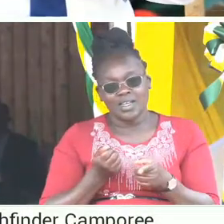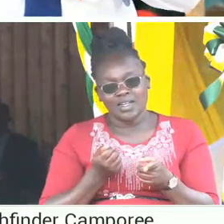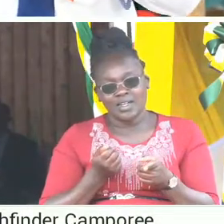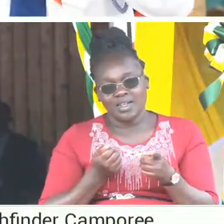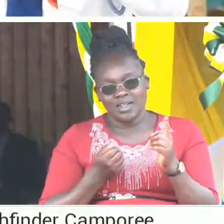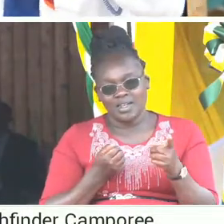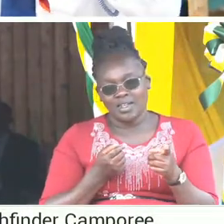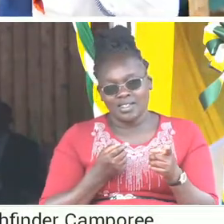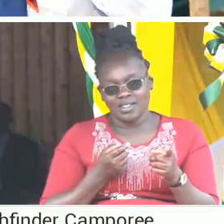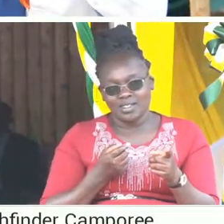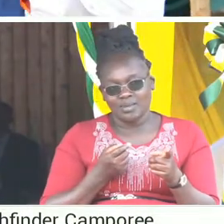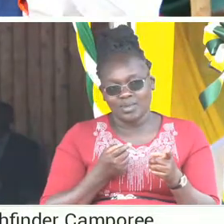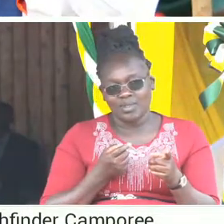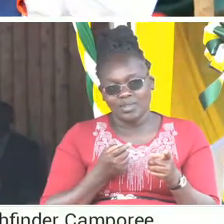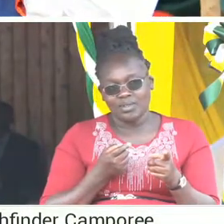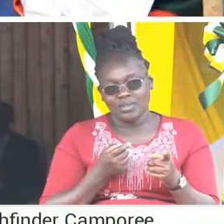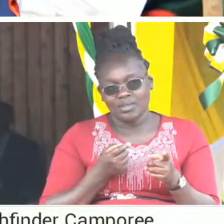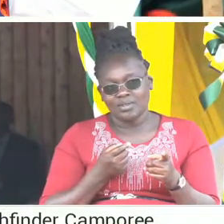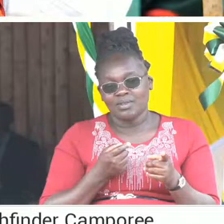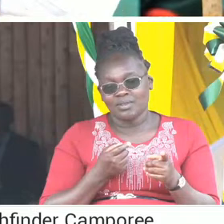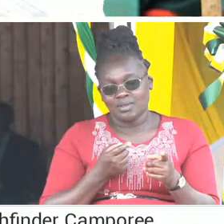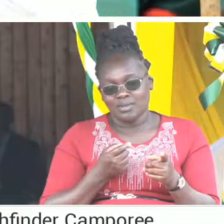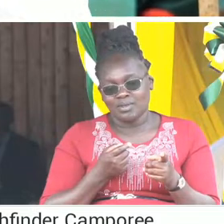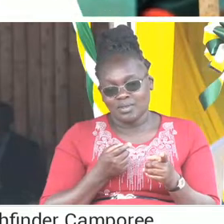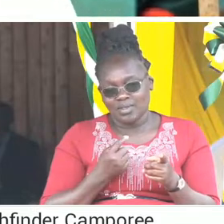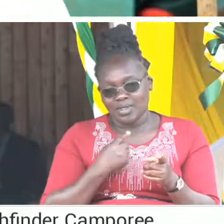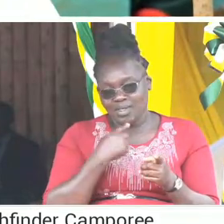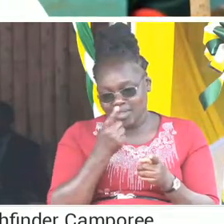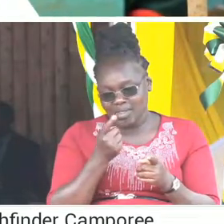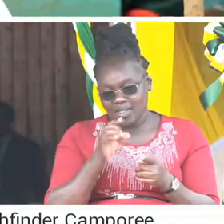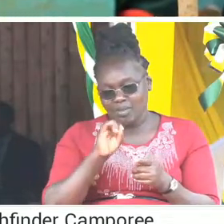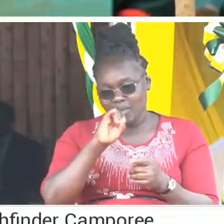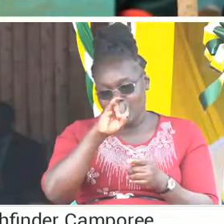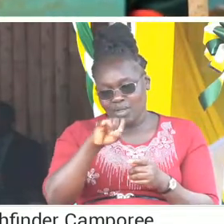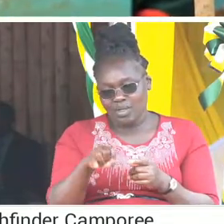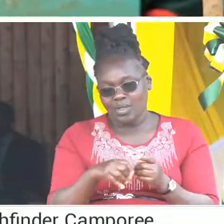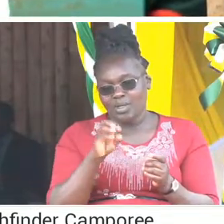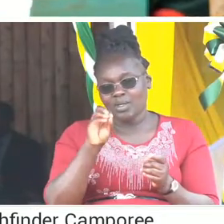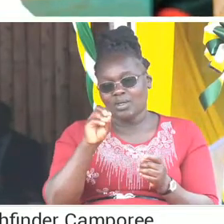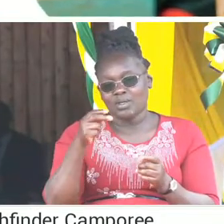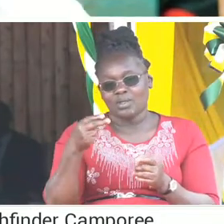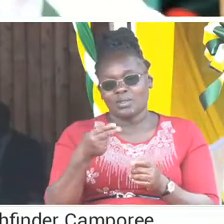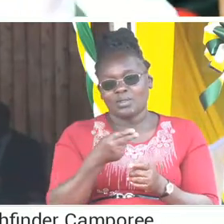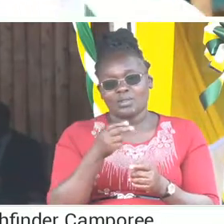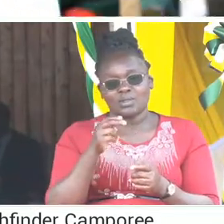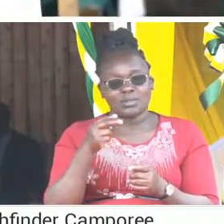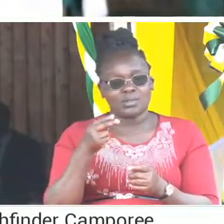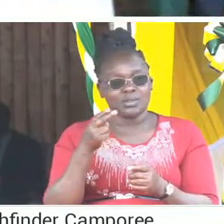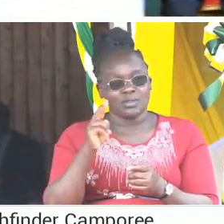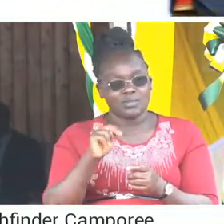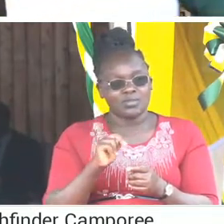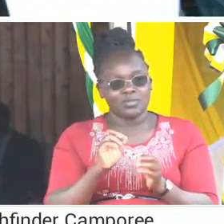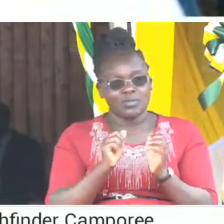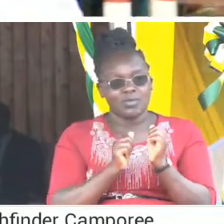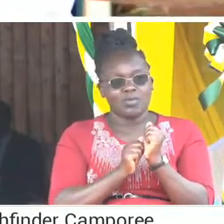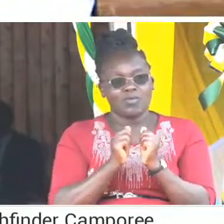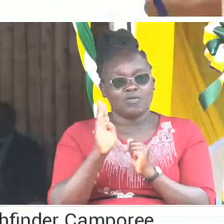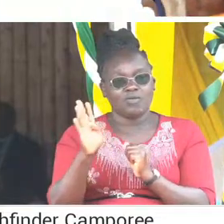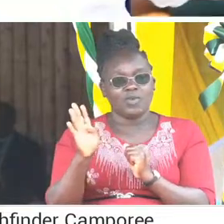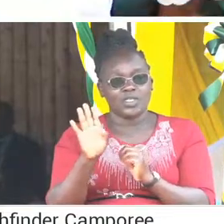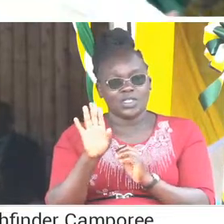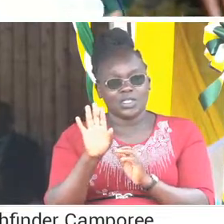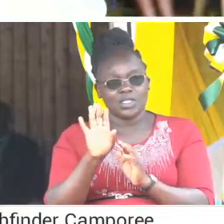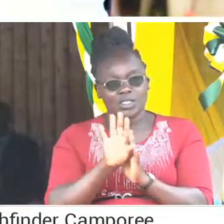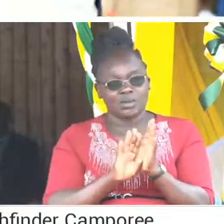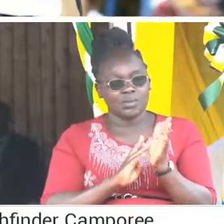akasema John 14:15, if you love me, keep my commandments. Hebu nione watoto wazuri.